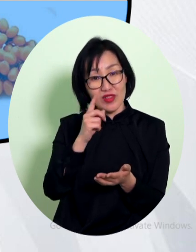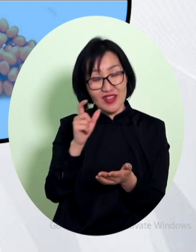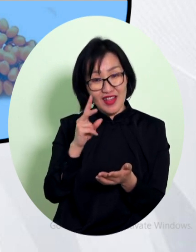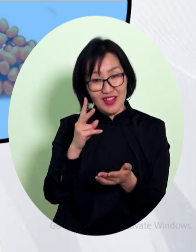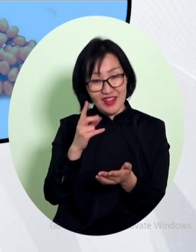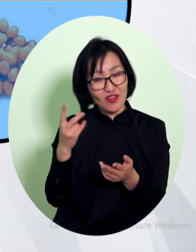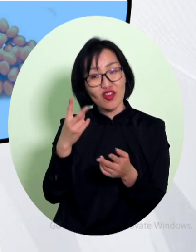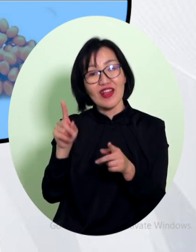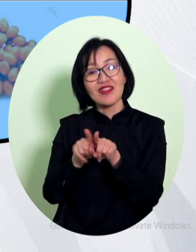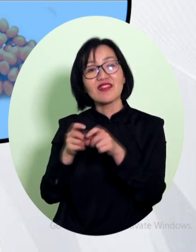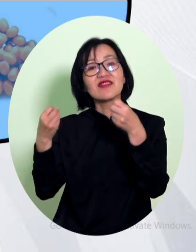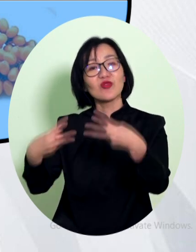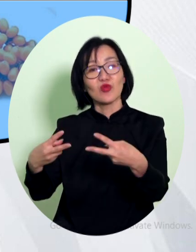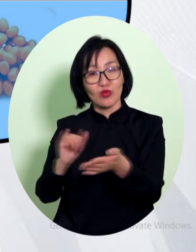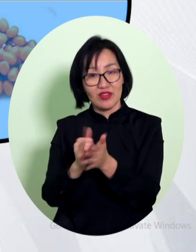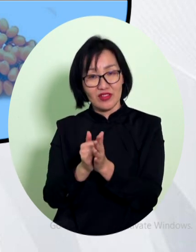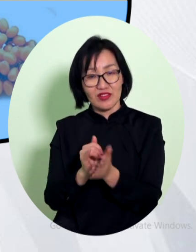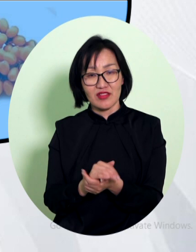хоёр тэнцүү байж.